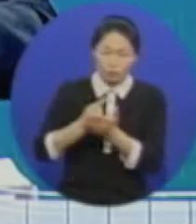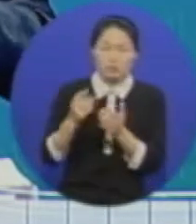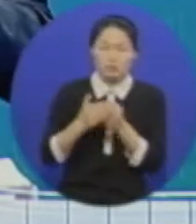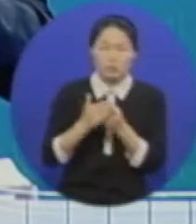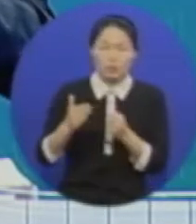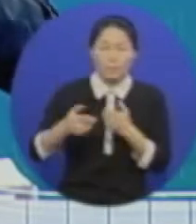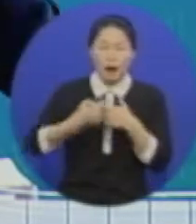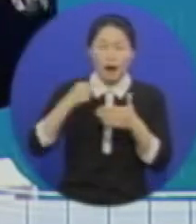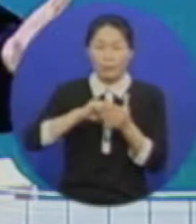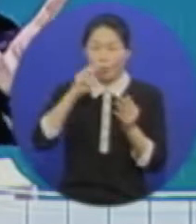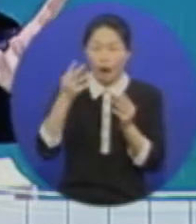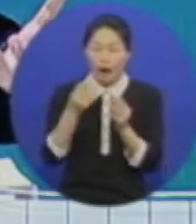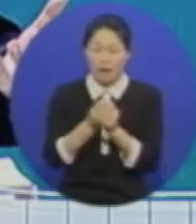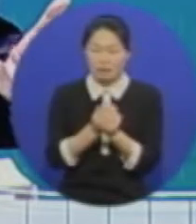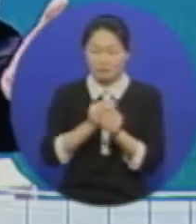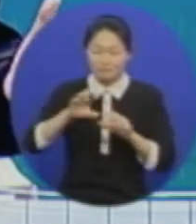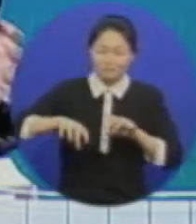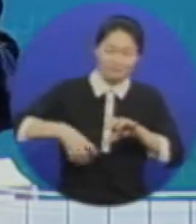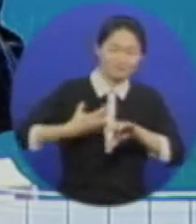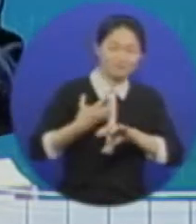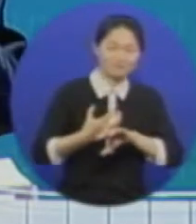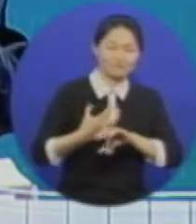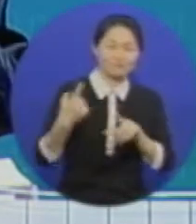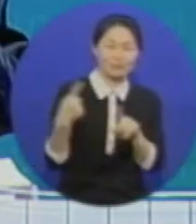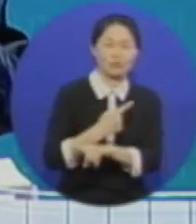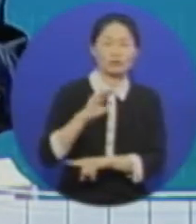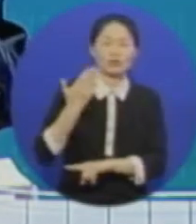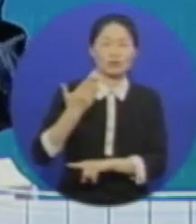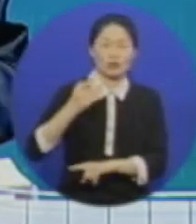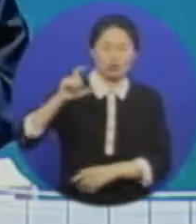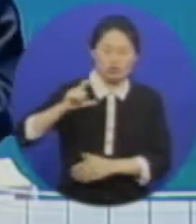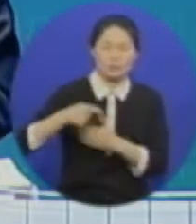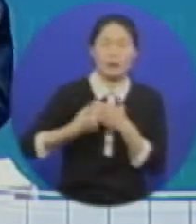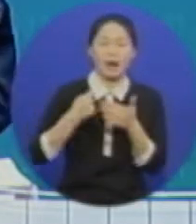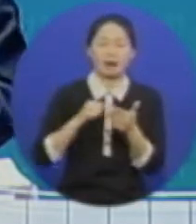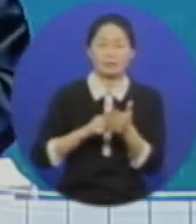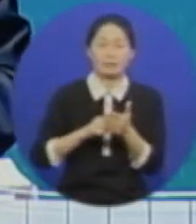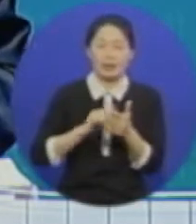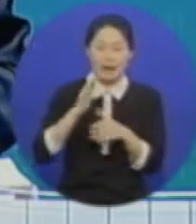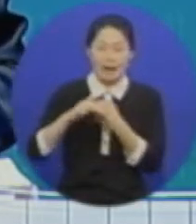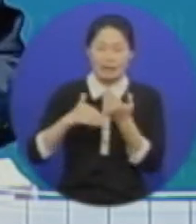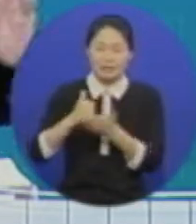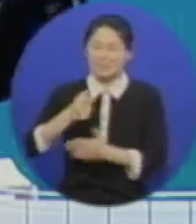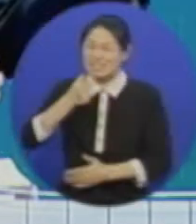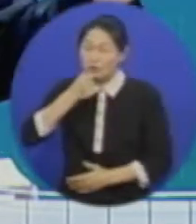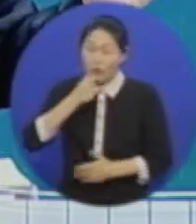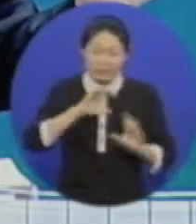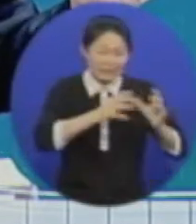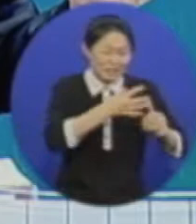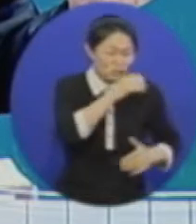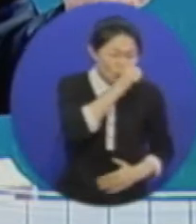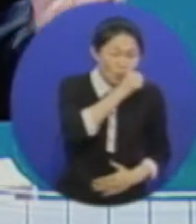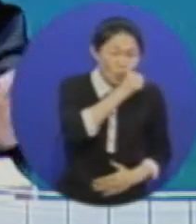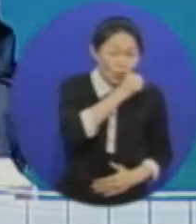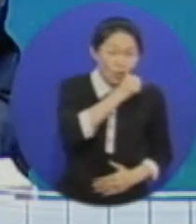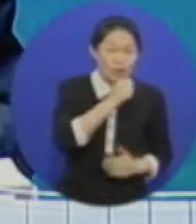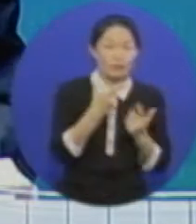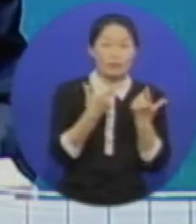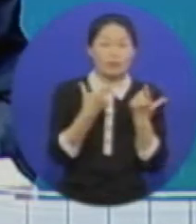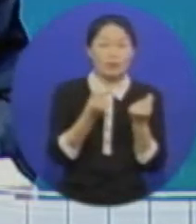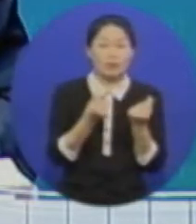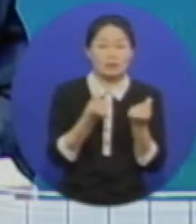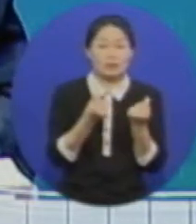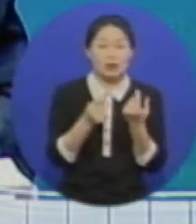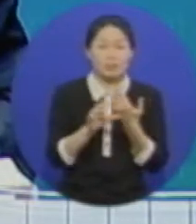완전히 뒤집어 져요 구두 마음 하나님은 싫고 세상은 좋고 잃으면